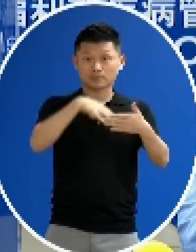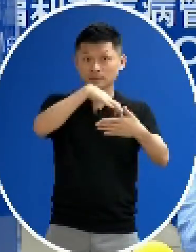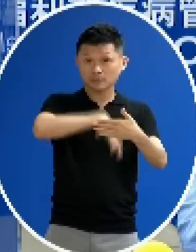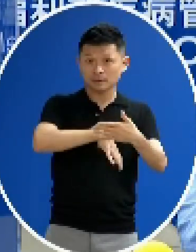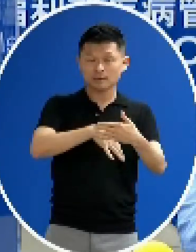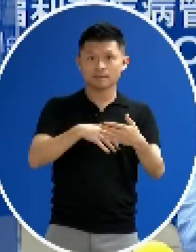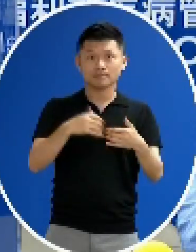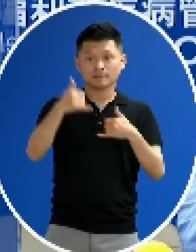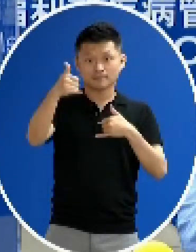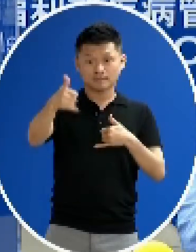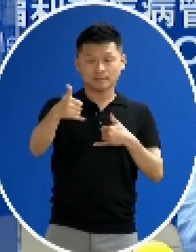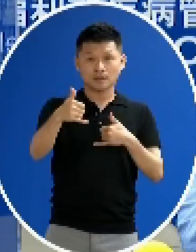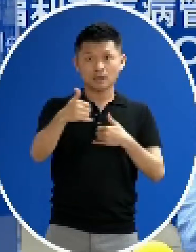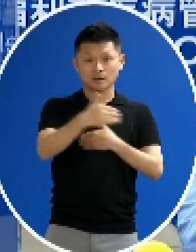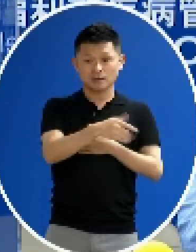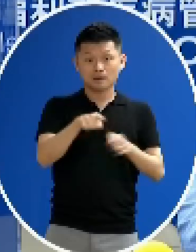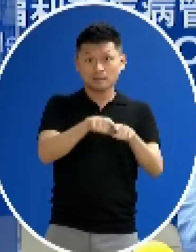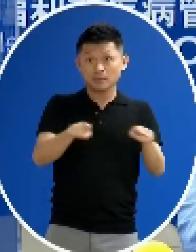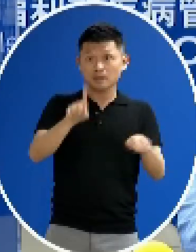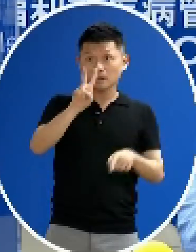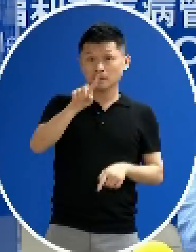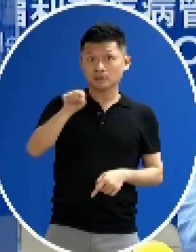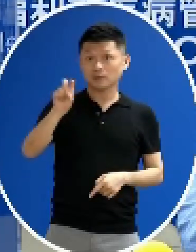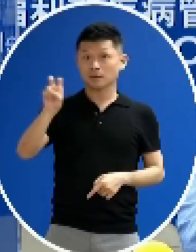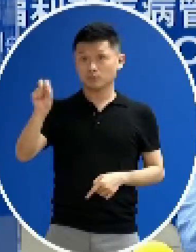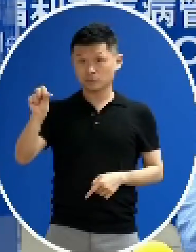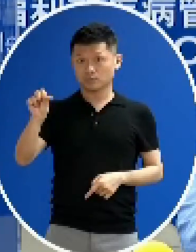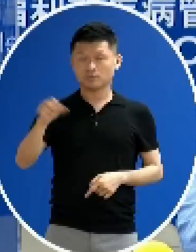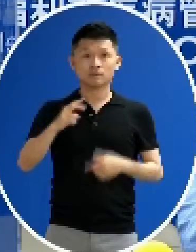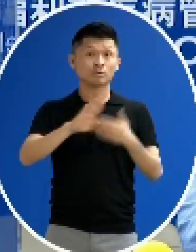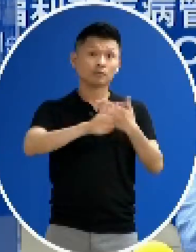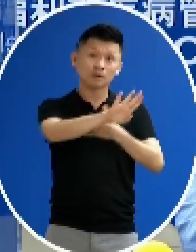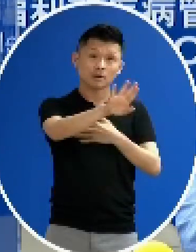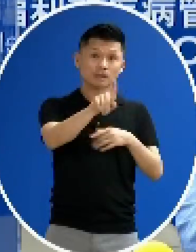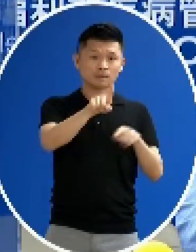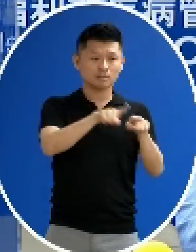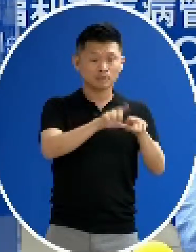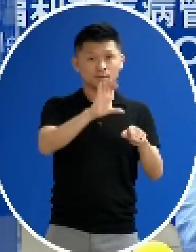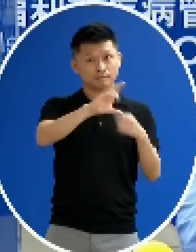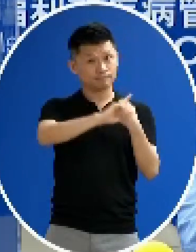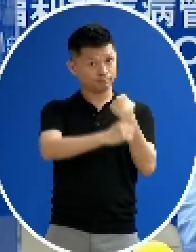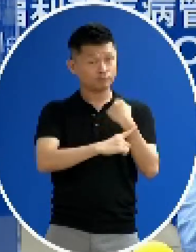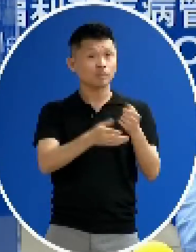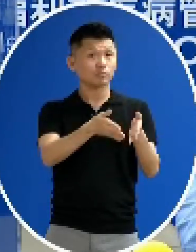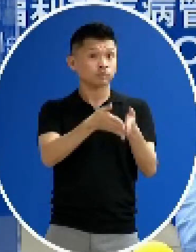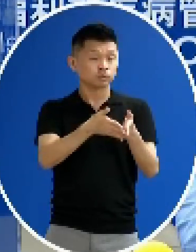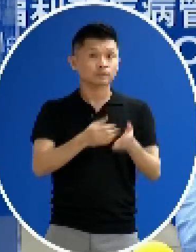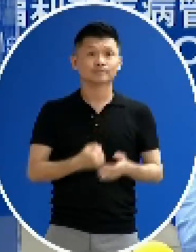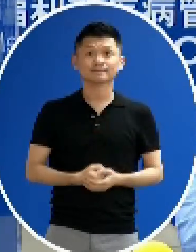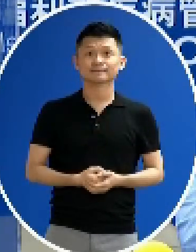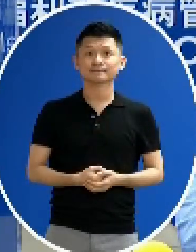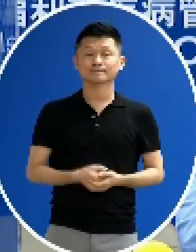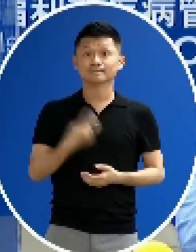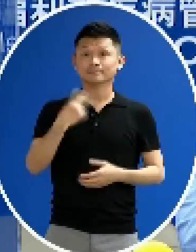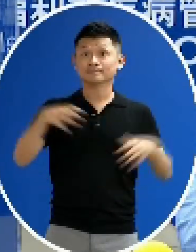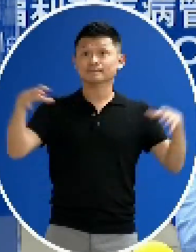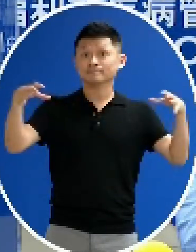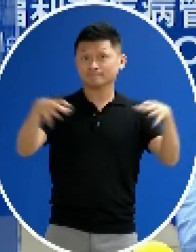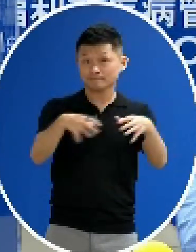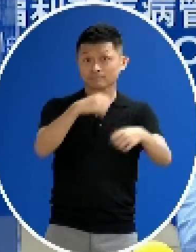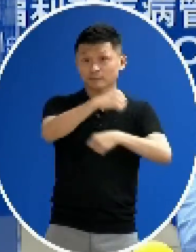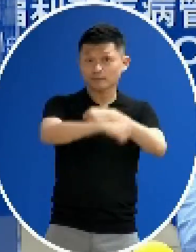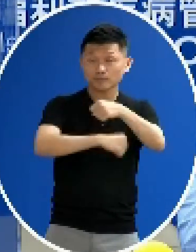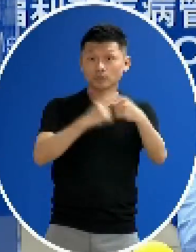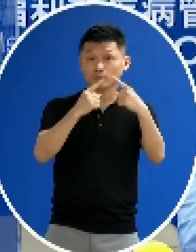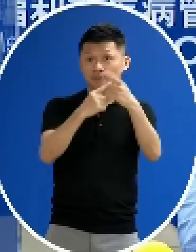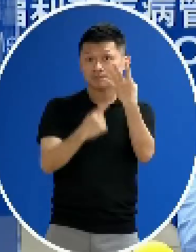人2.25平方公尺，那室外至少1平方公尺。那在集会的活动人